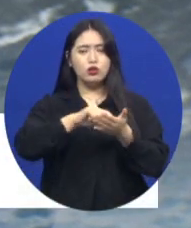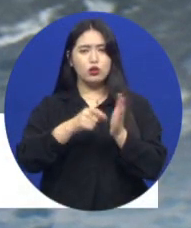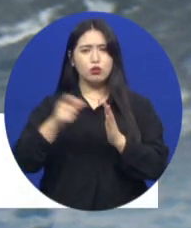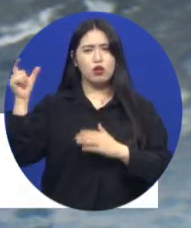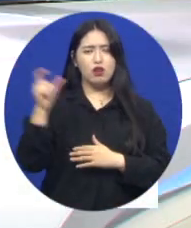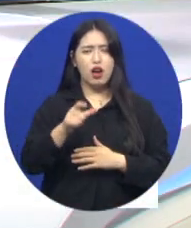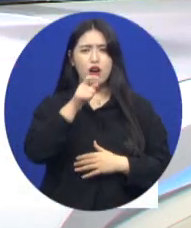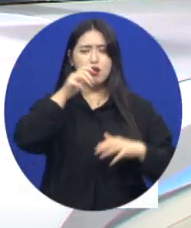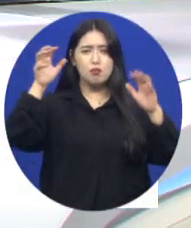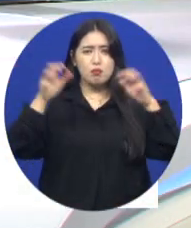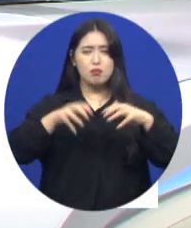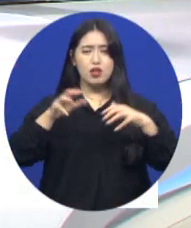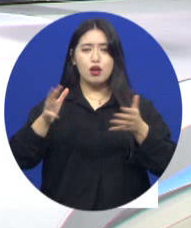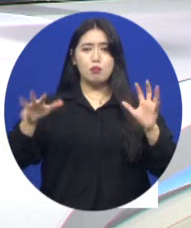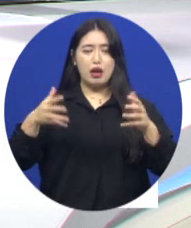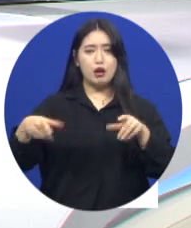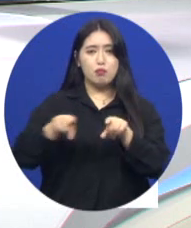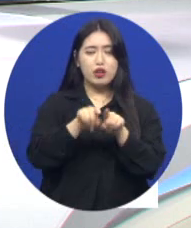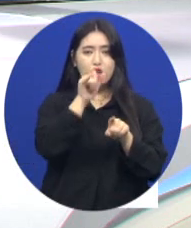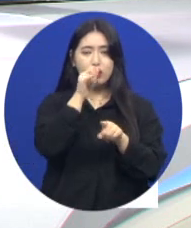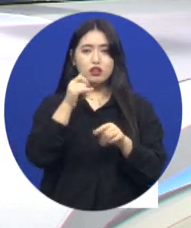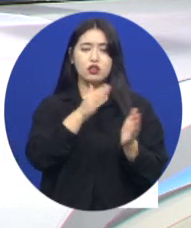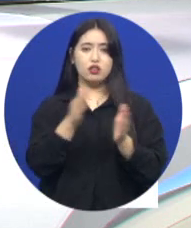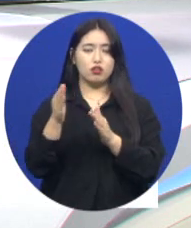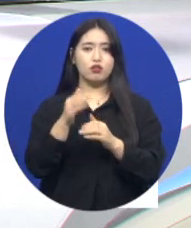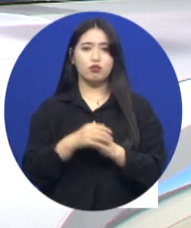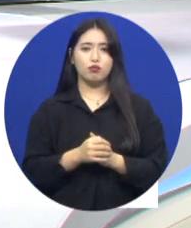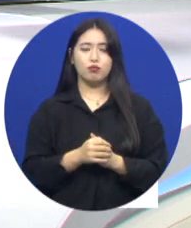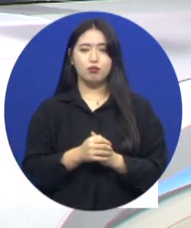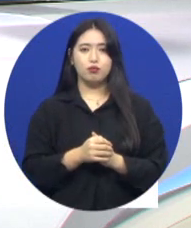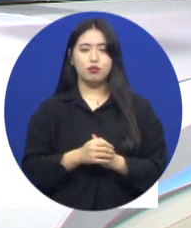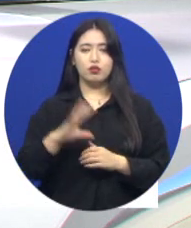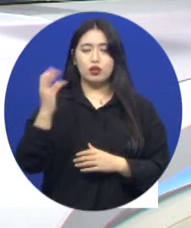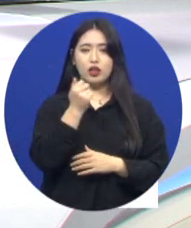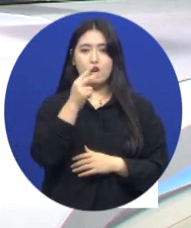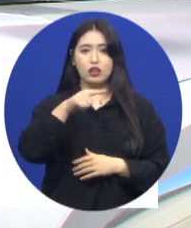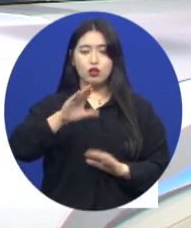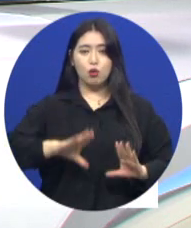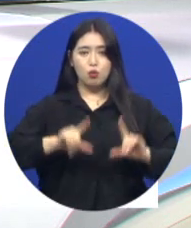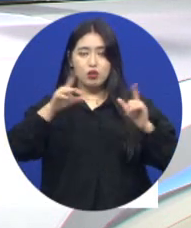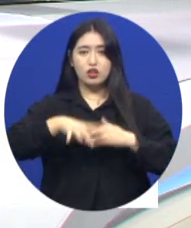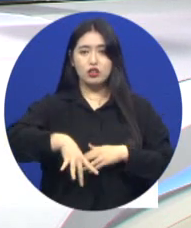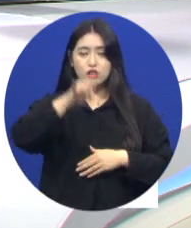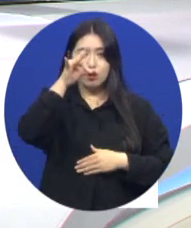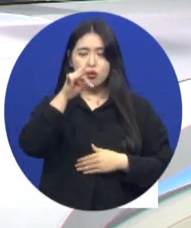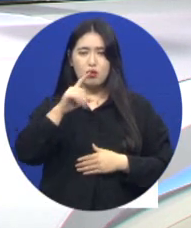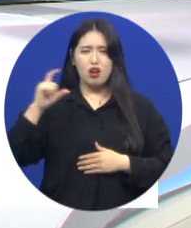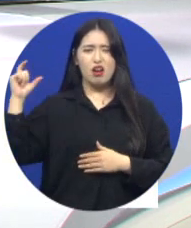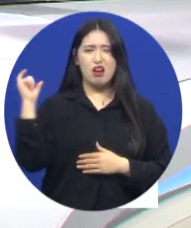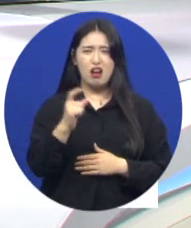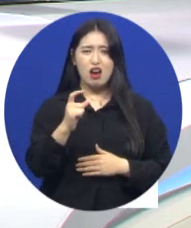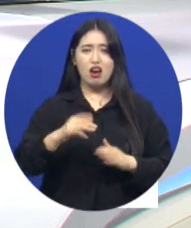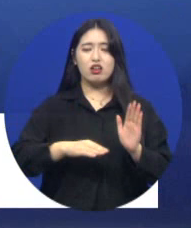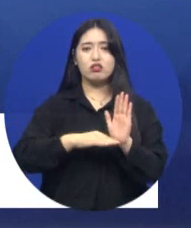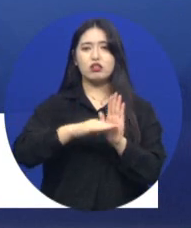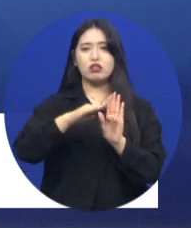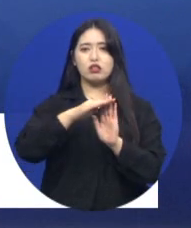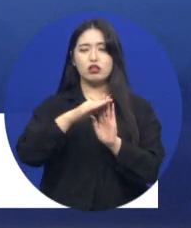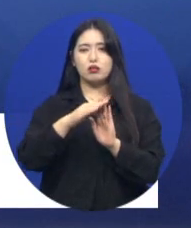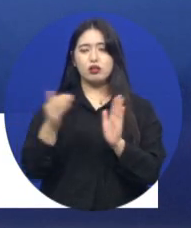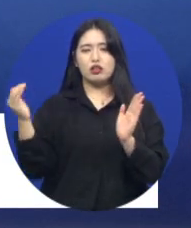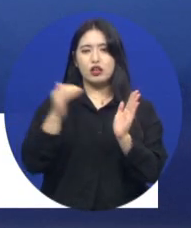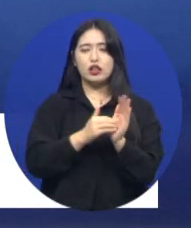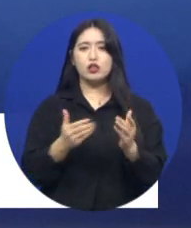비 바람이 불었는지 좀 정리를 해볼까요 안에 태풍 하에서는 올해 처음으로 초강력 등급까지 발달한 태풍